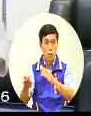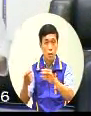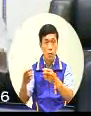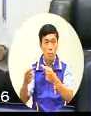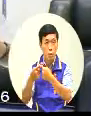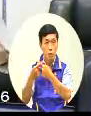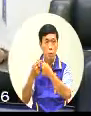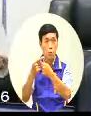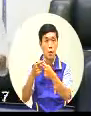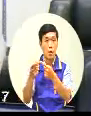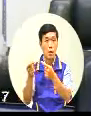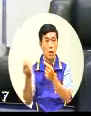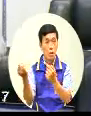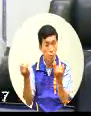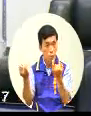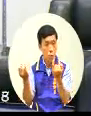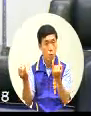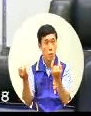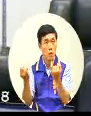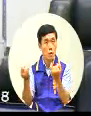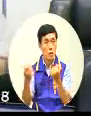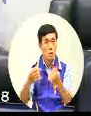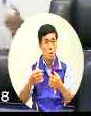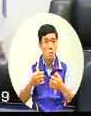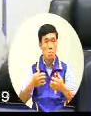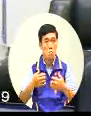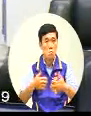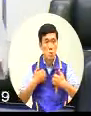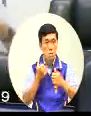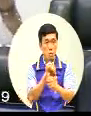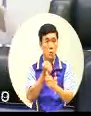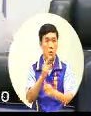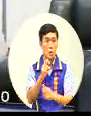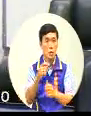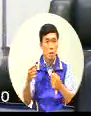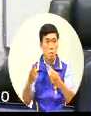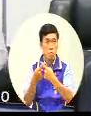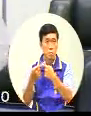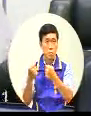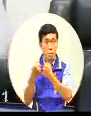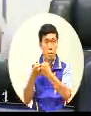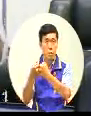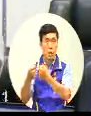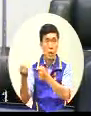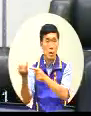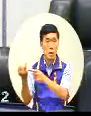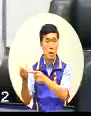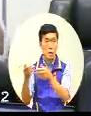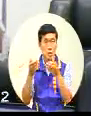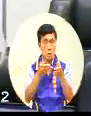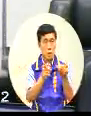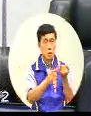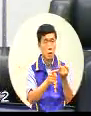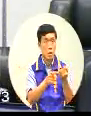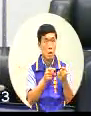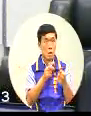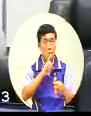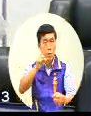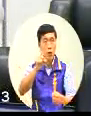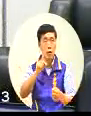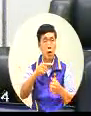你比较不能控制情绪，所以羞怕，结果对方告他伤害，也就是因为告伤害，结果他又有案